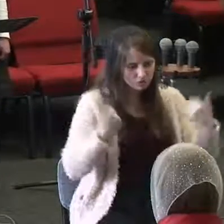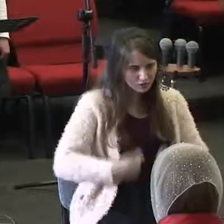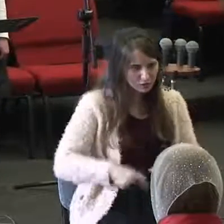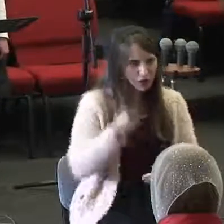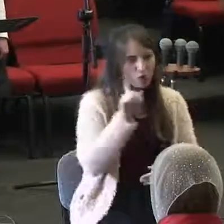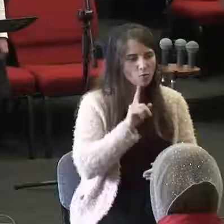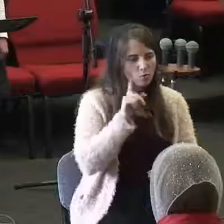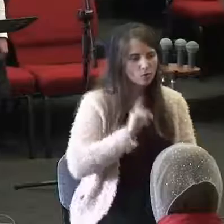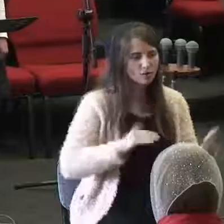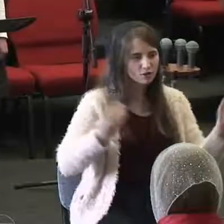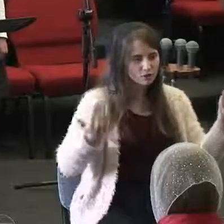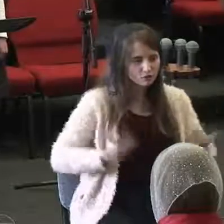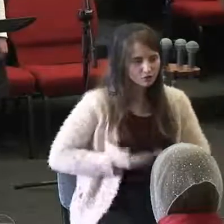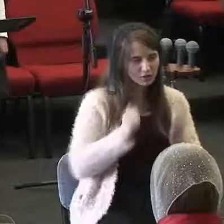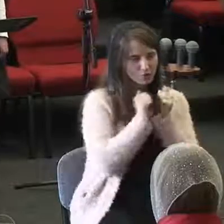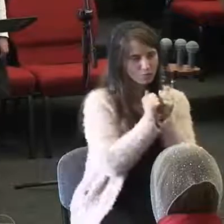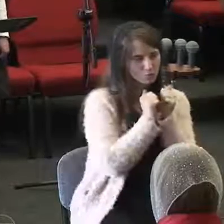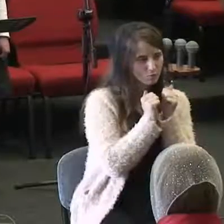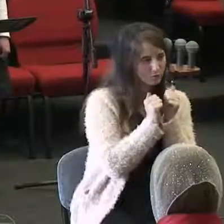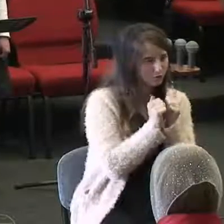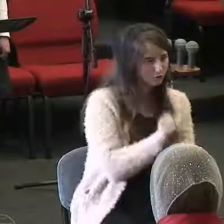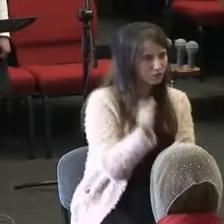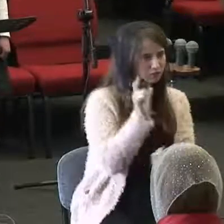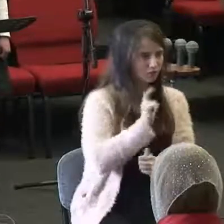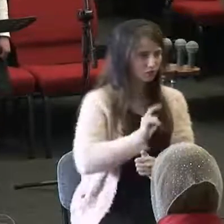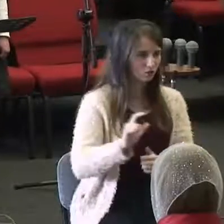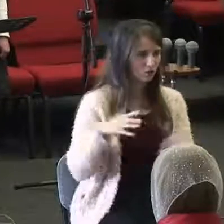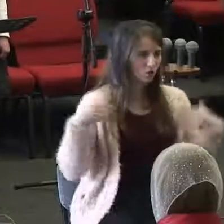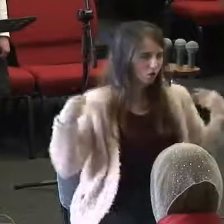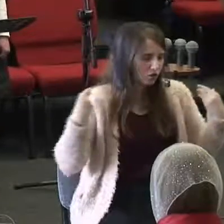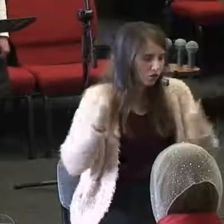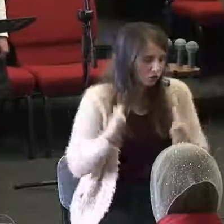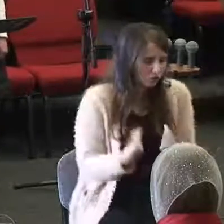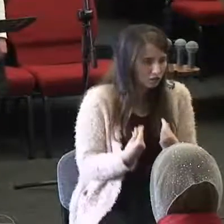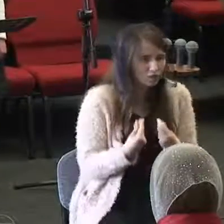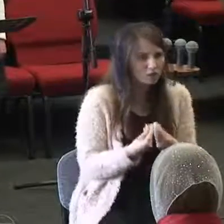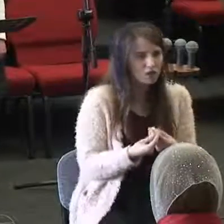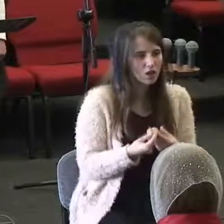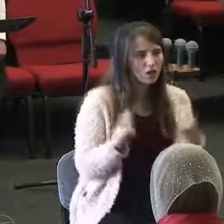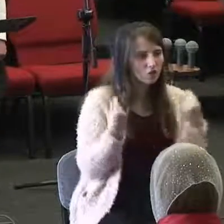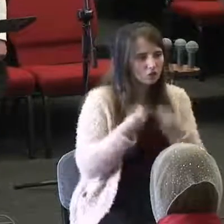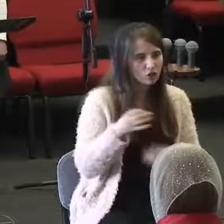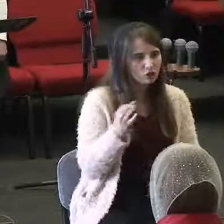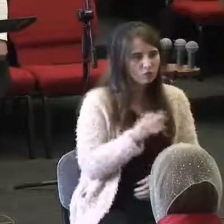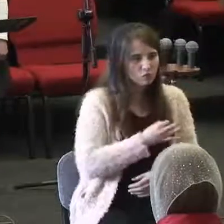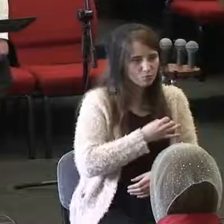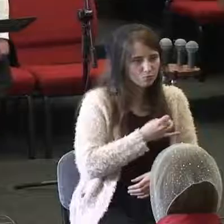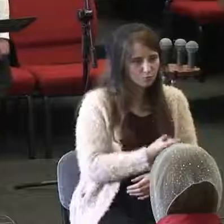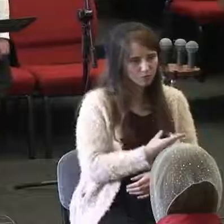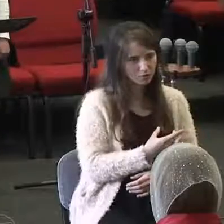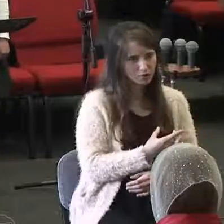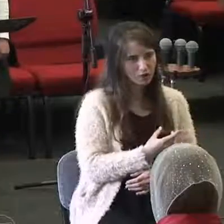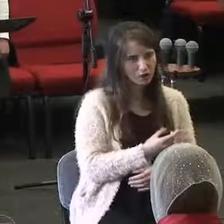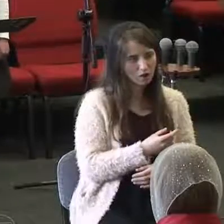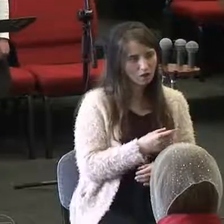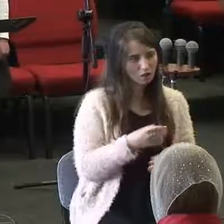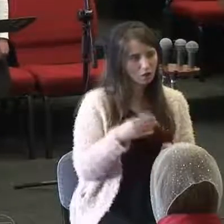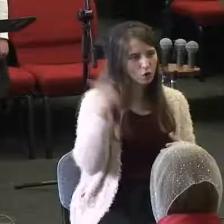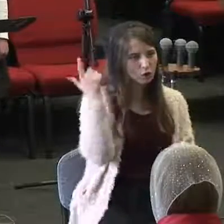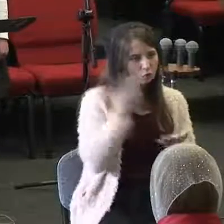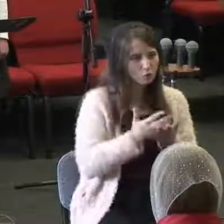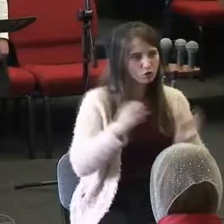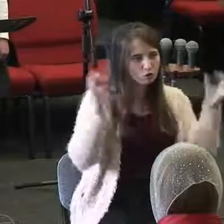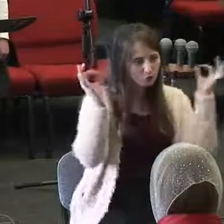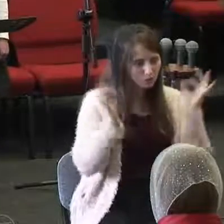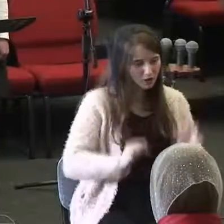живий, молись Христу. Зодягнись в одежу білу, Господню праведність святу. Молись,